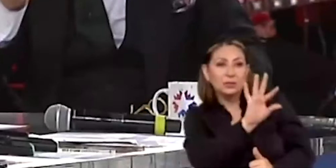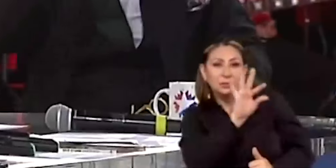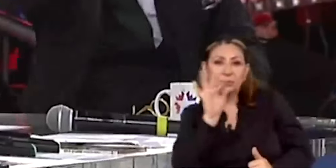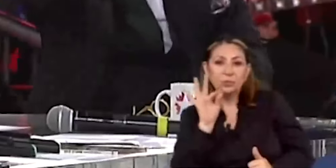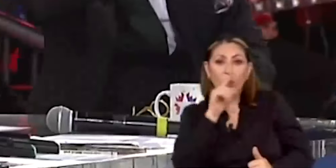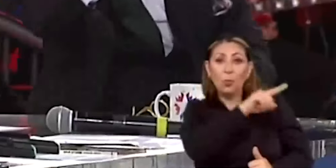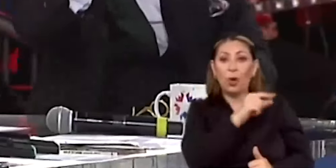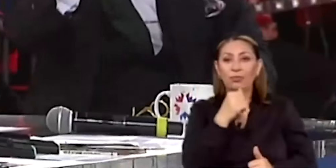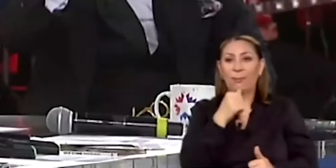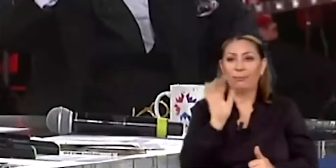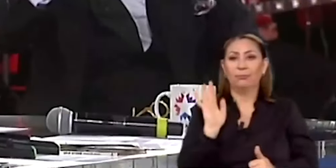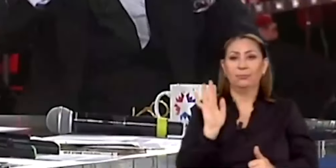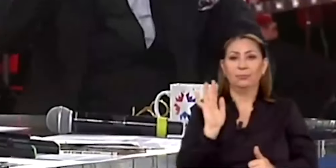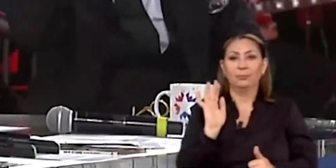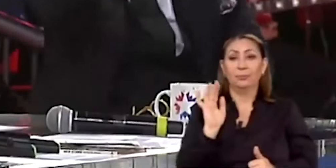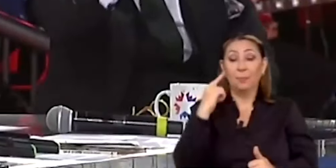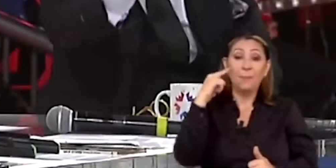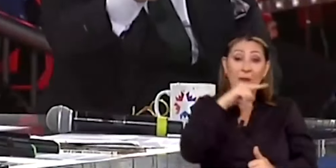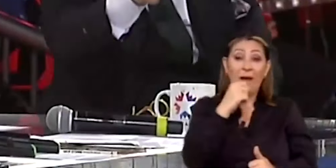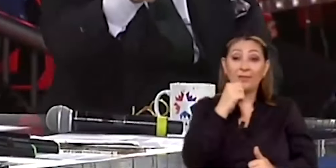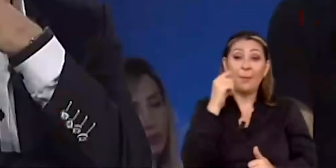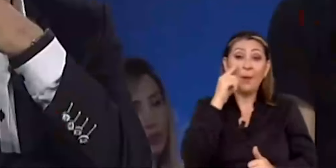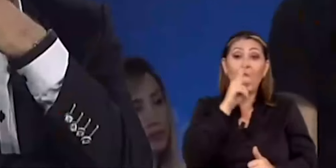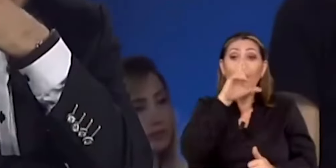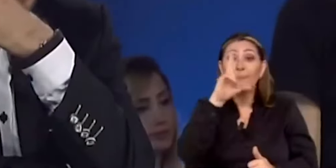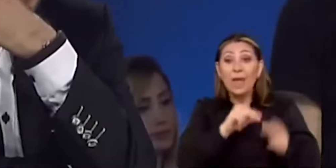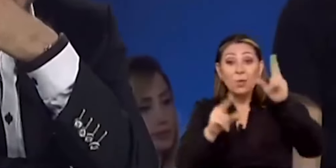kadınlar, bu adamdan. Bu adamdan